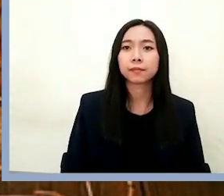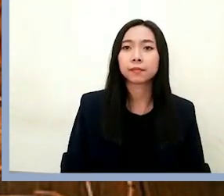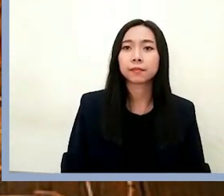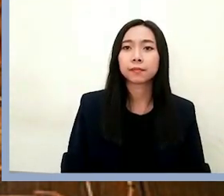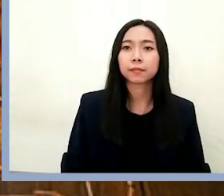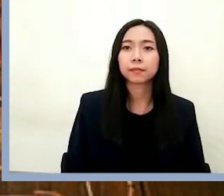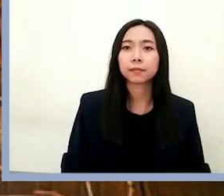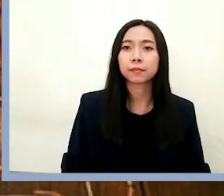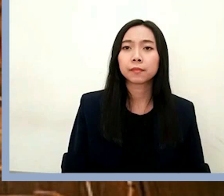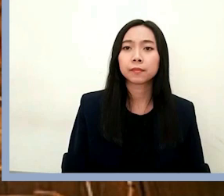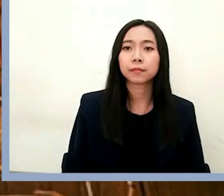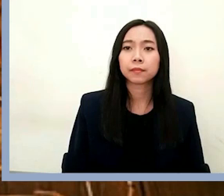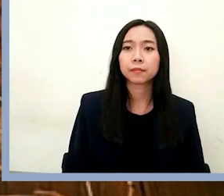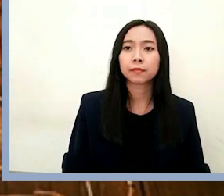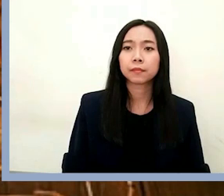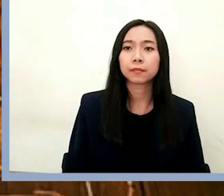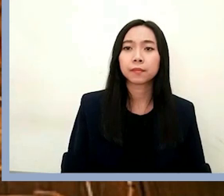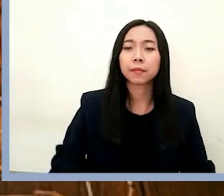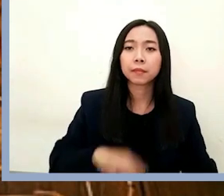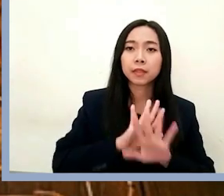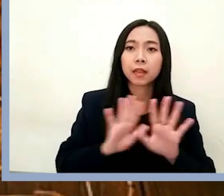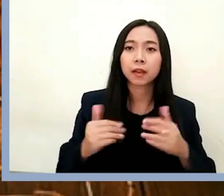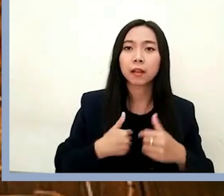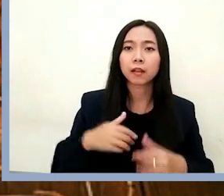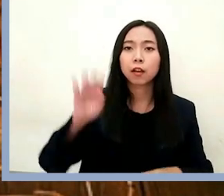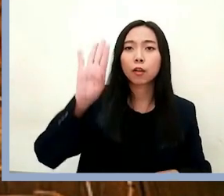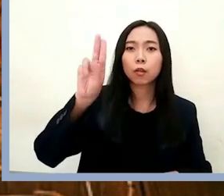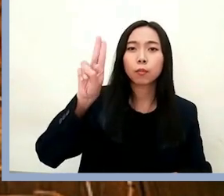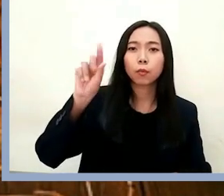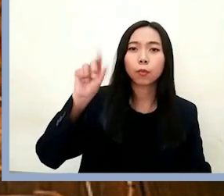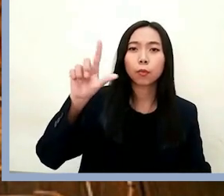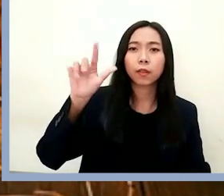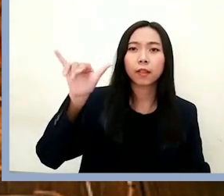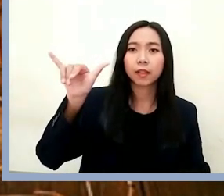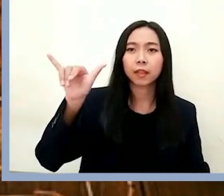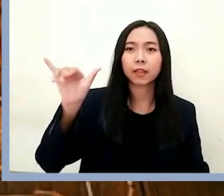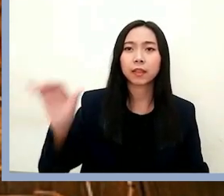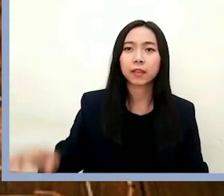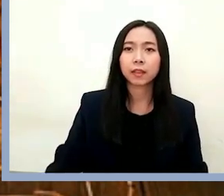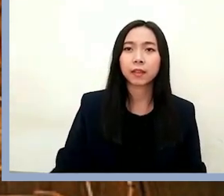peluang untuk melakukan bullying dalam berbagai bentuk